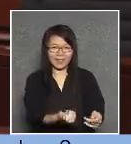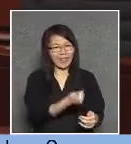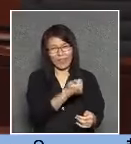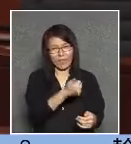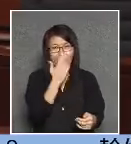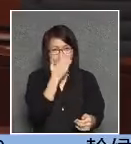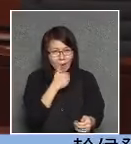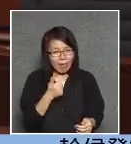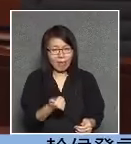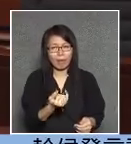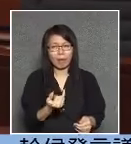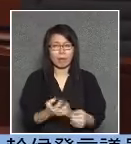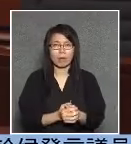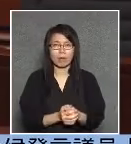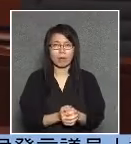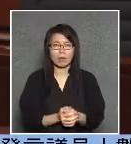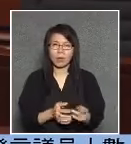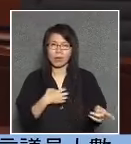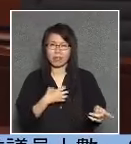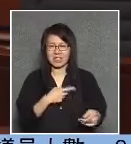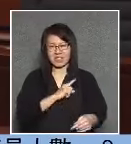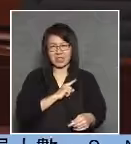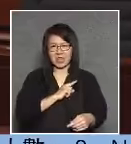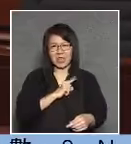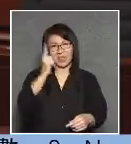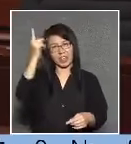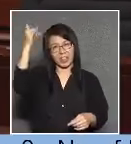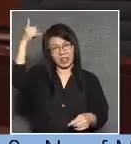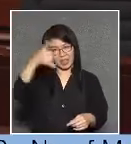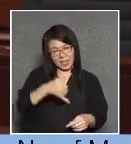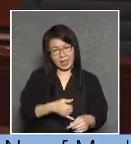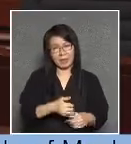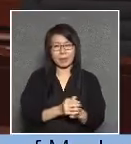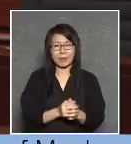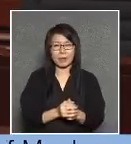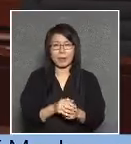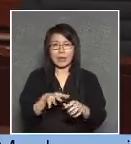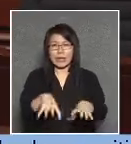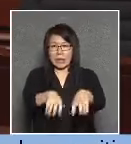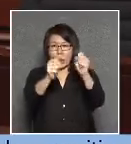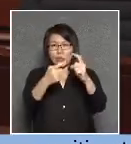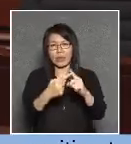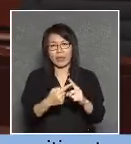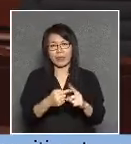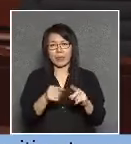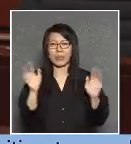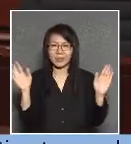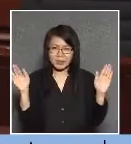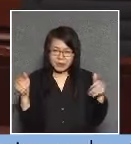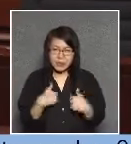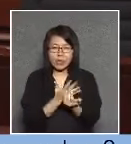麗。他們以為自己是從天而降，打救萬民的天使或者是救世